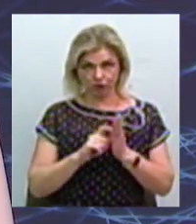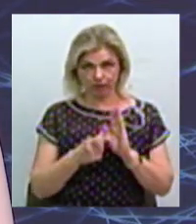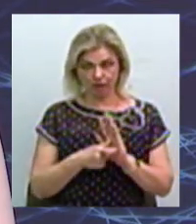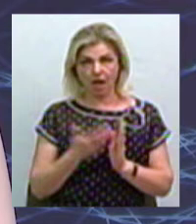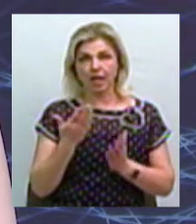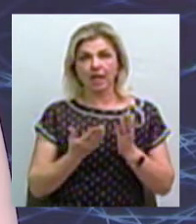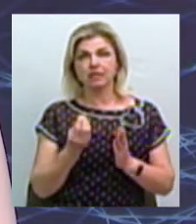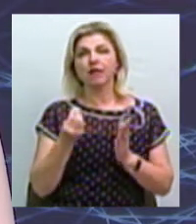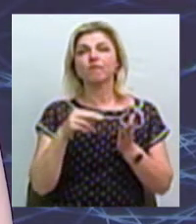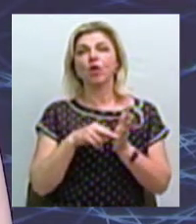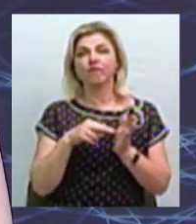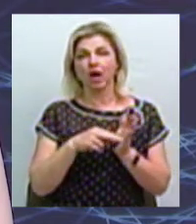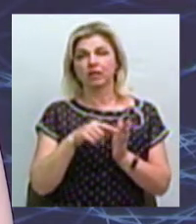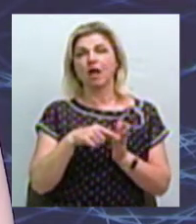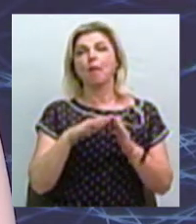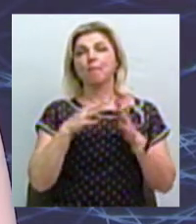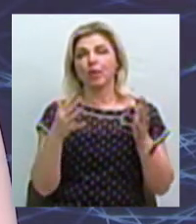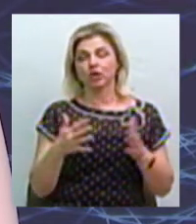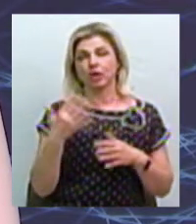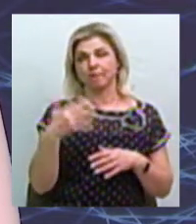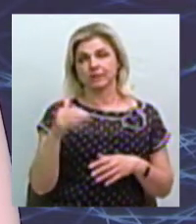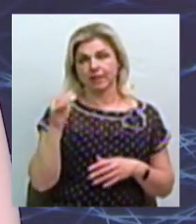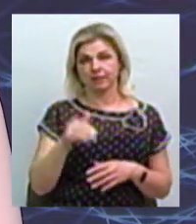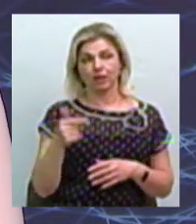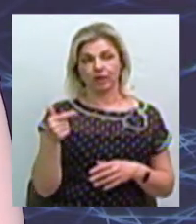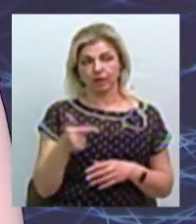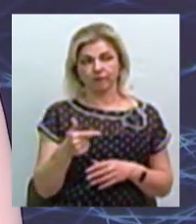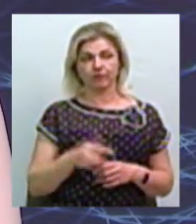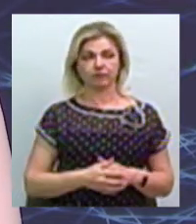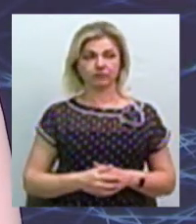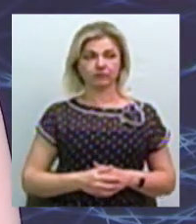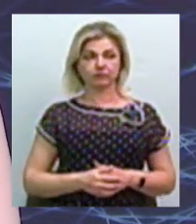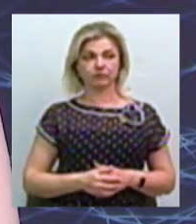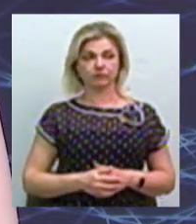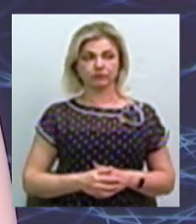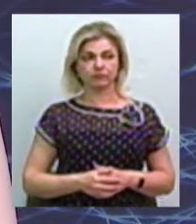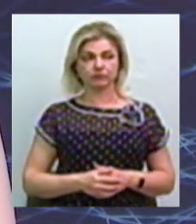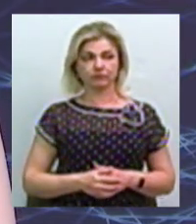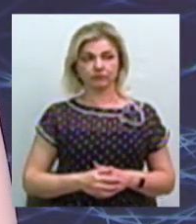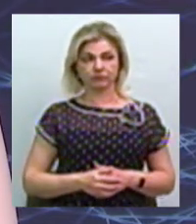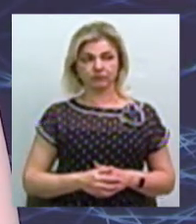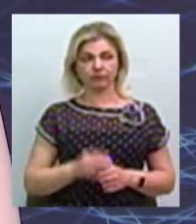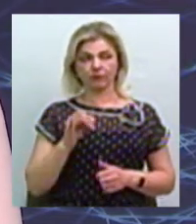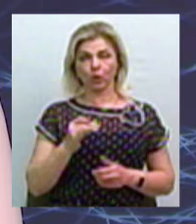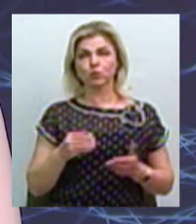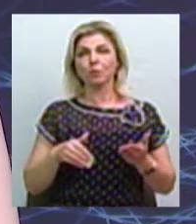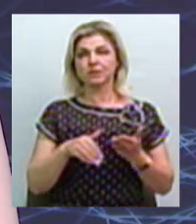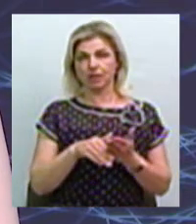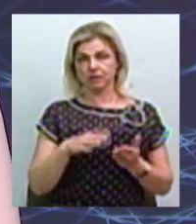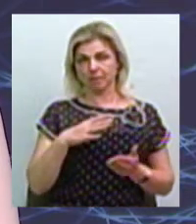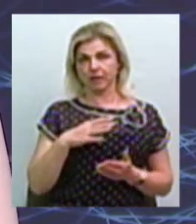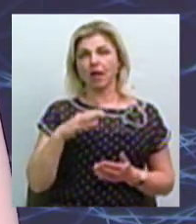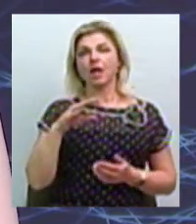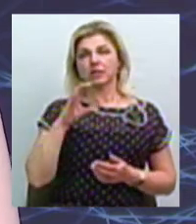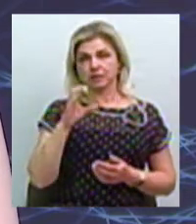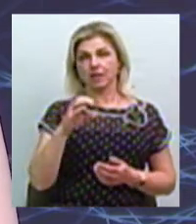вартість успадкованого більше, ніж 50 тисяч гривень, і субсидія з травня була призначена